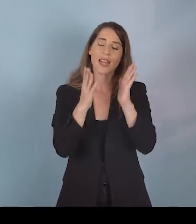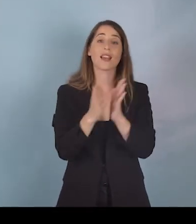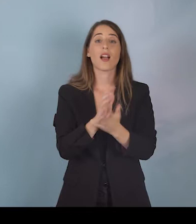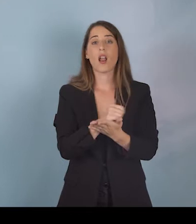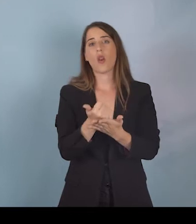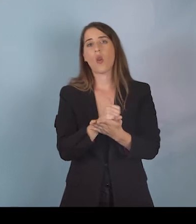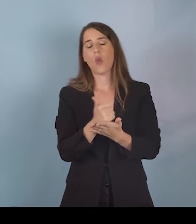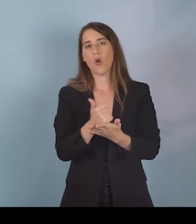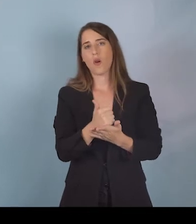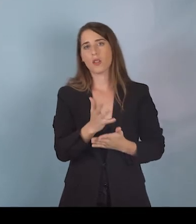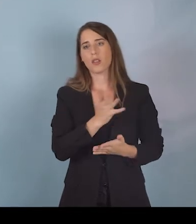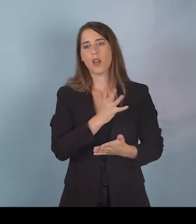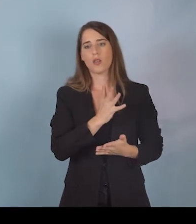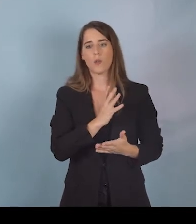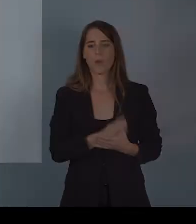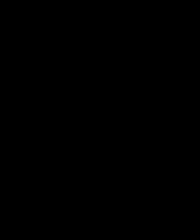άτομα.